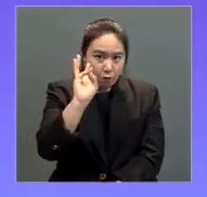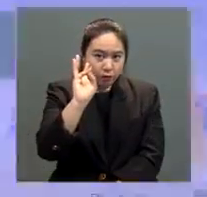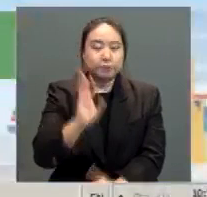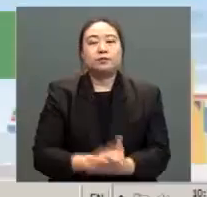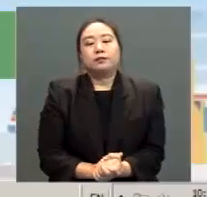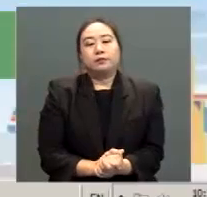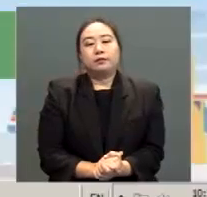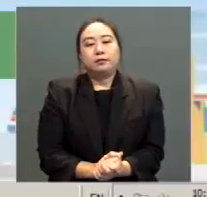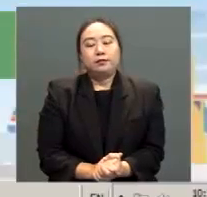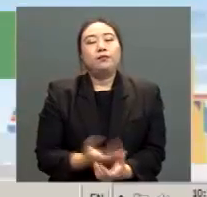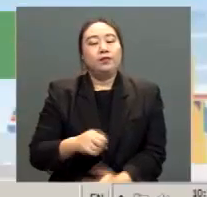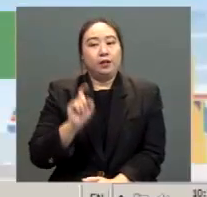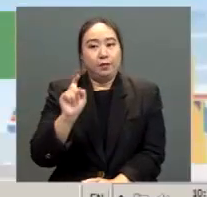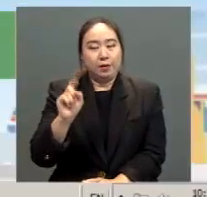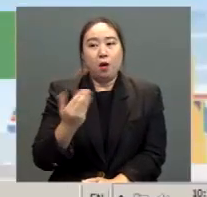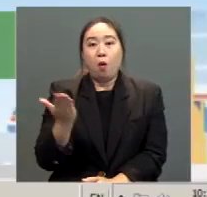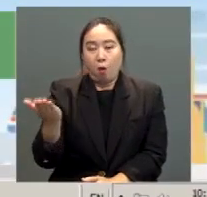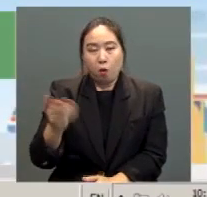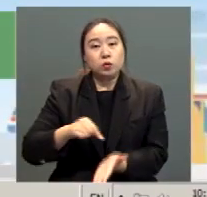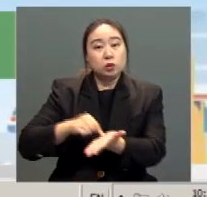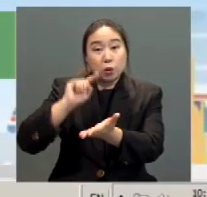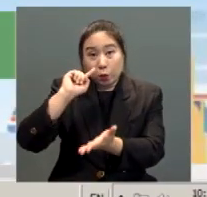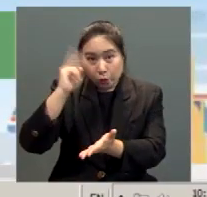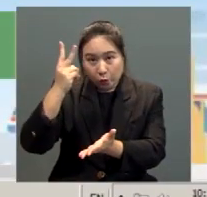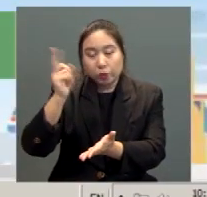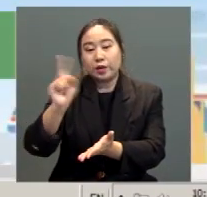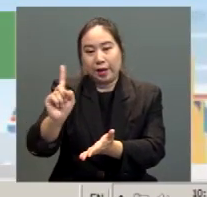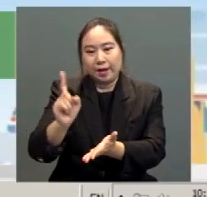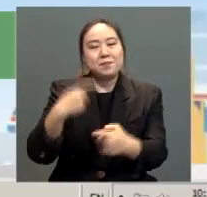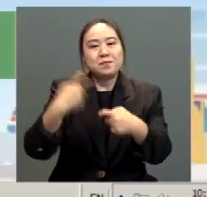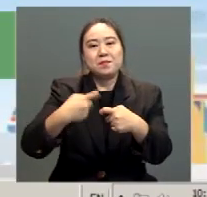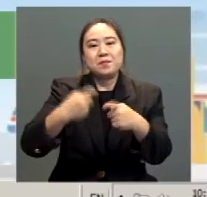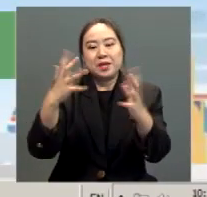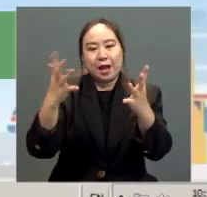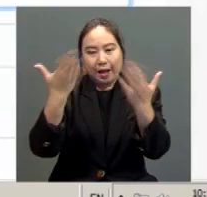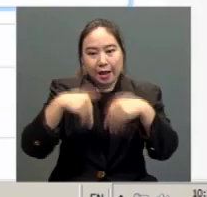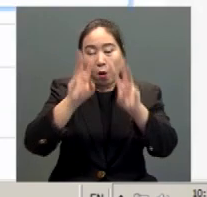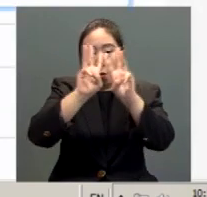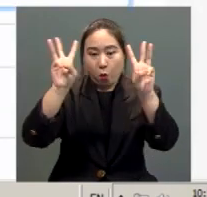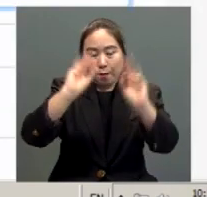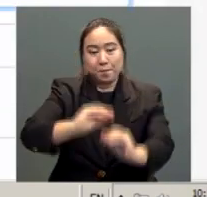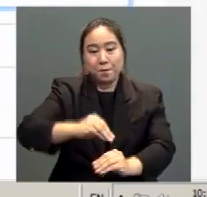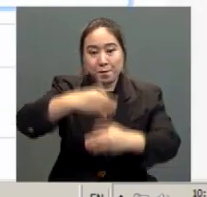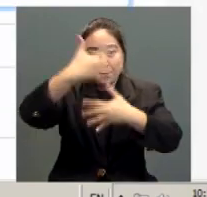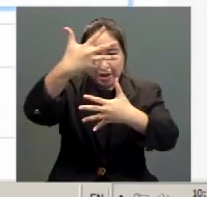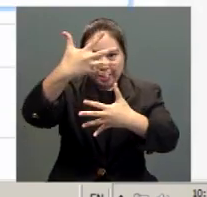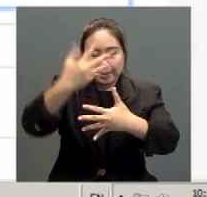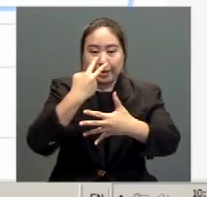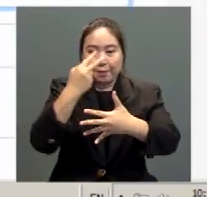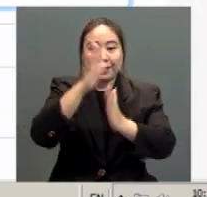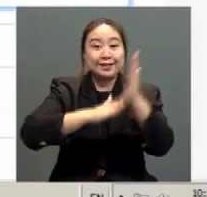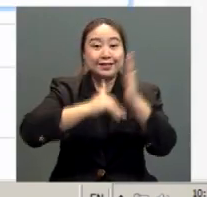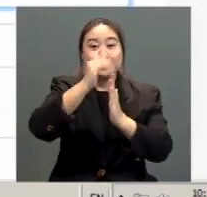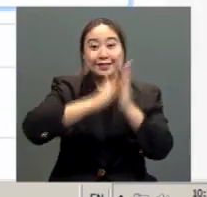านะคะการเข้าไปขอทบทวนสิทธิ์ก็ไม่ยากค่ะพอเปิดเข้าไปหน้าเว็บไซต์เนี่ยค่ะคุณผู้ชมจะเจอเลยนะคะขึ้นเป็นจอสีต่